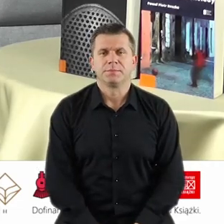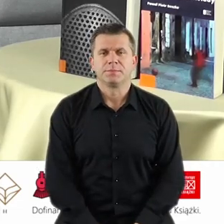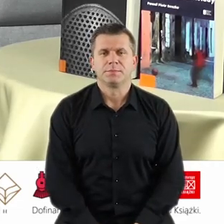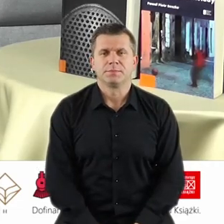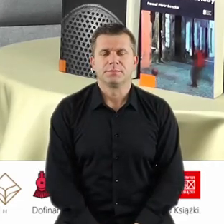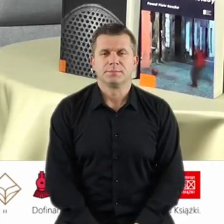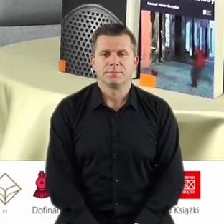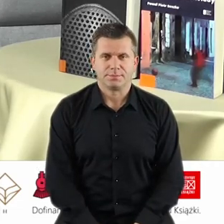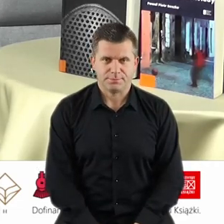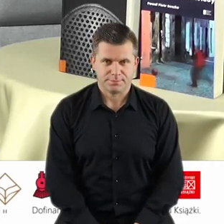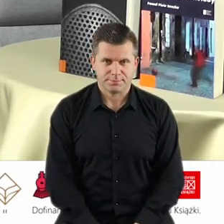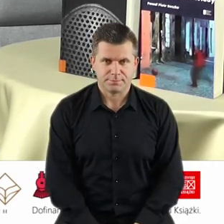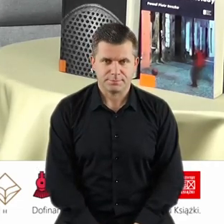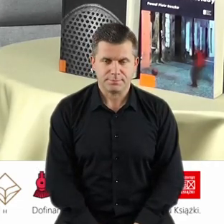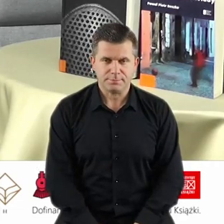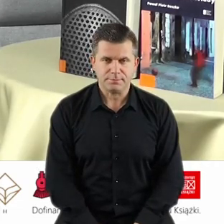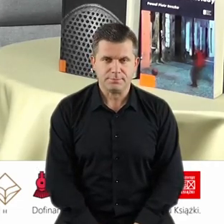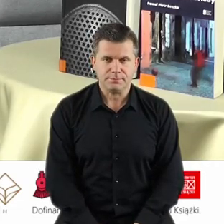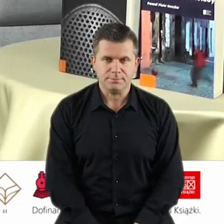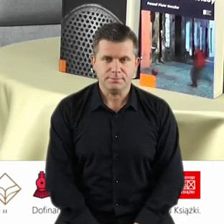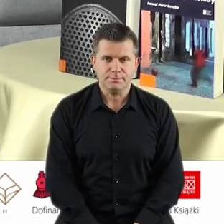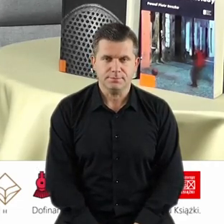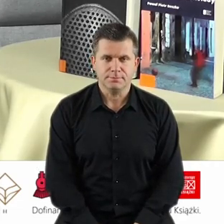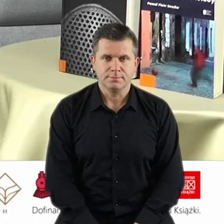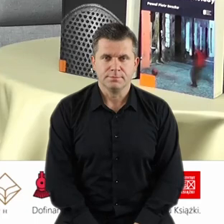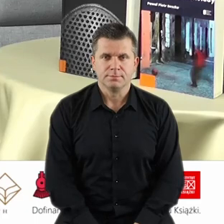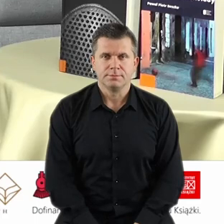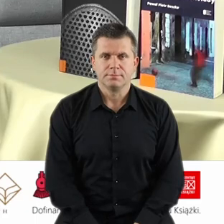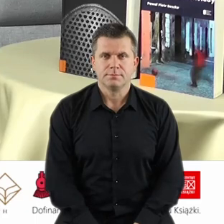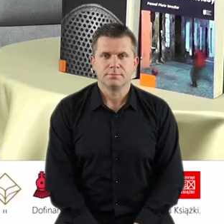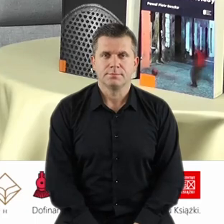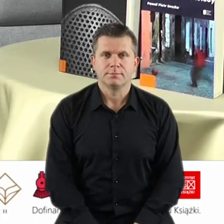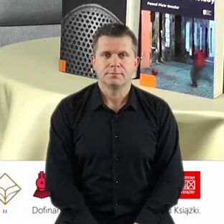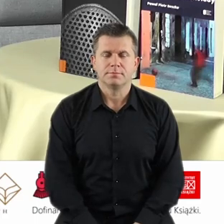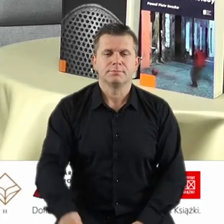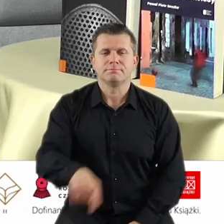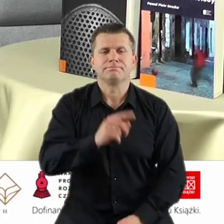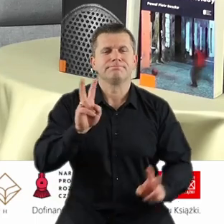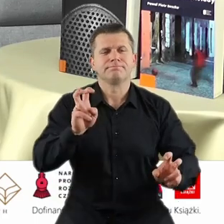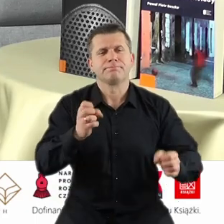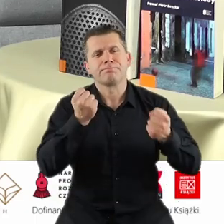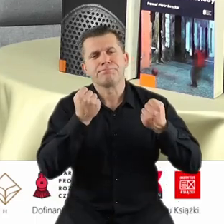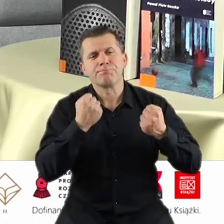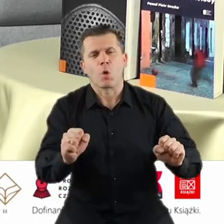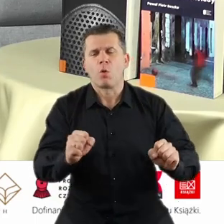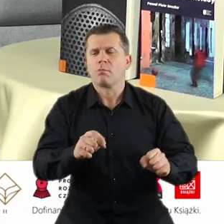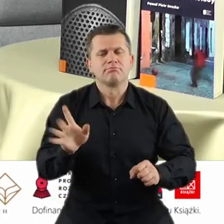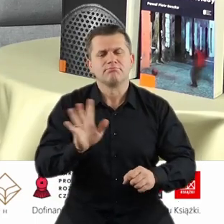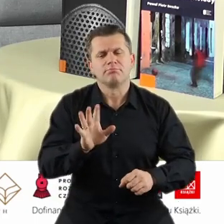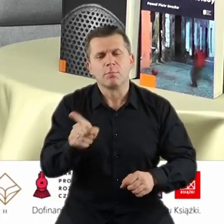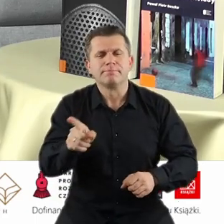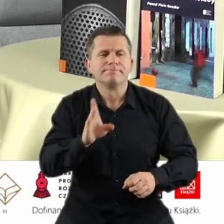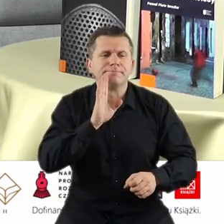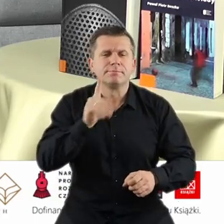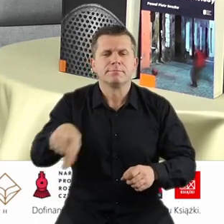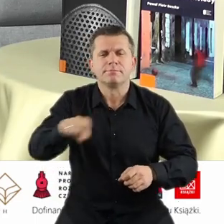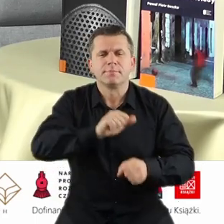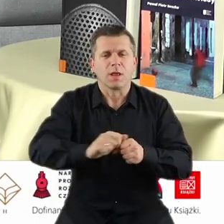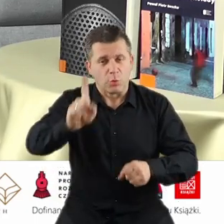i odbiegają od takiego obrazu bohatera, do jakiego przywykliśmy. Nie są to ludzie, którzy